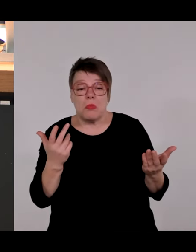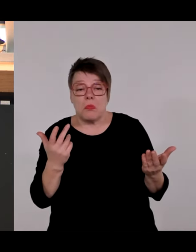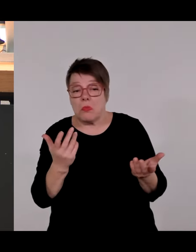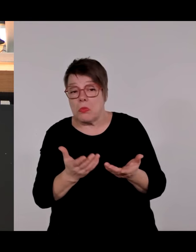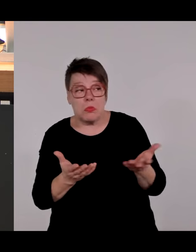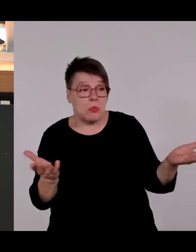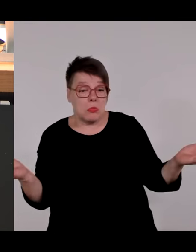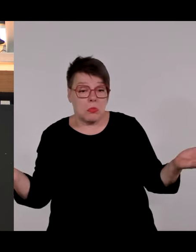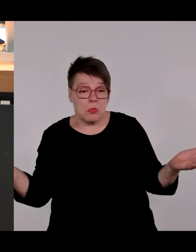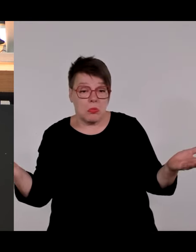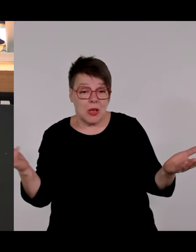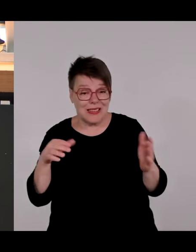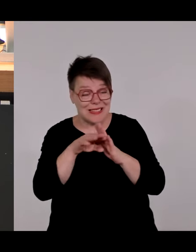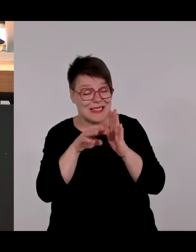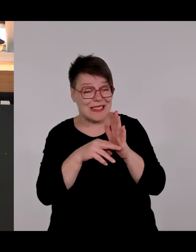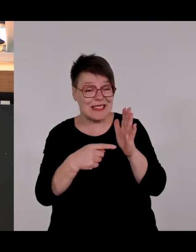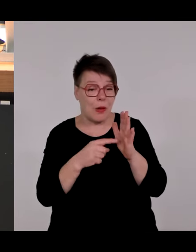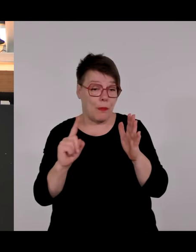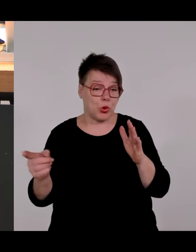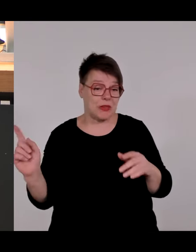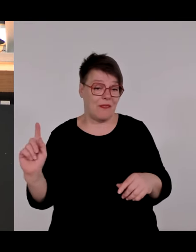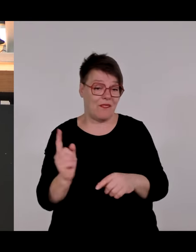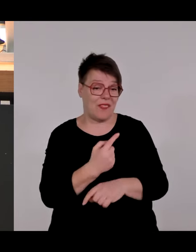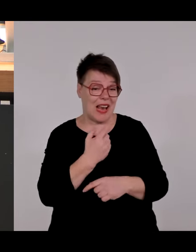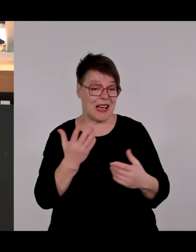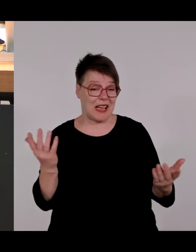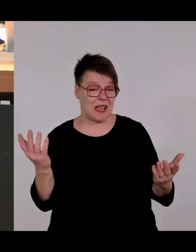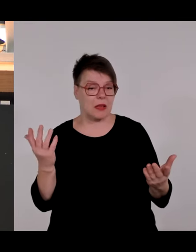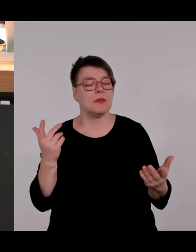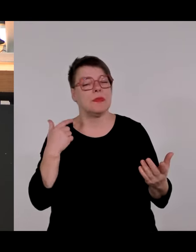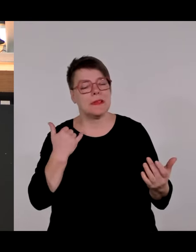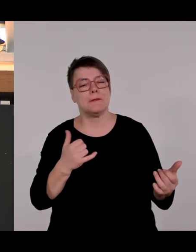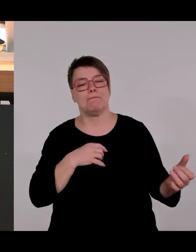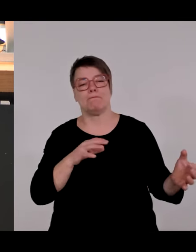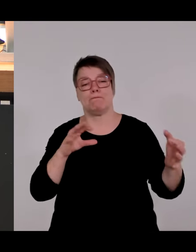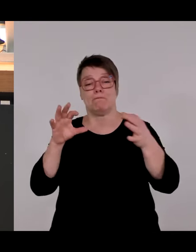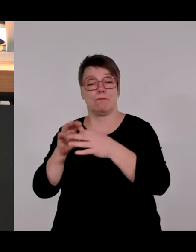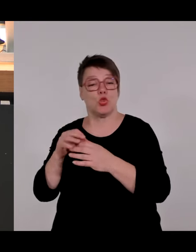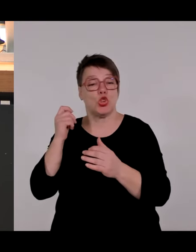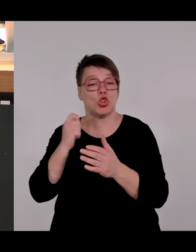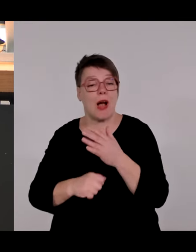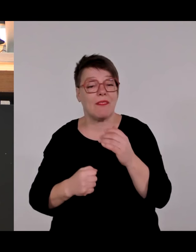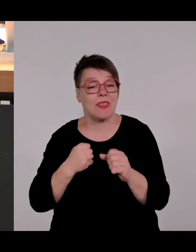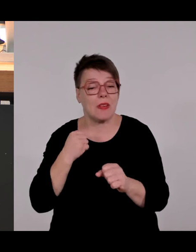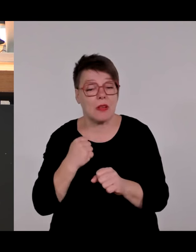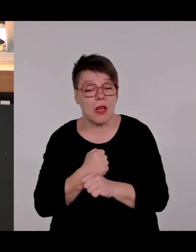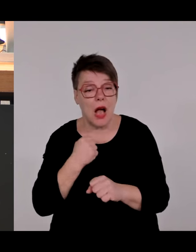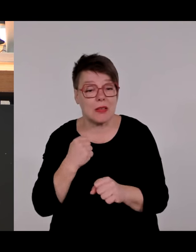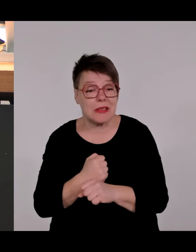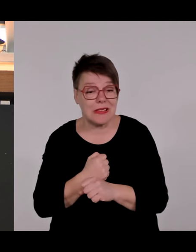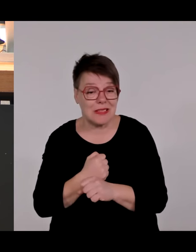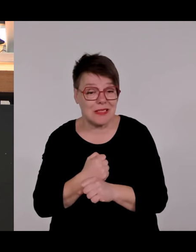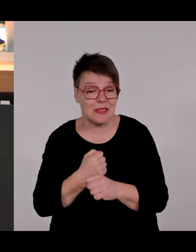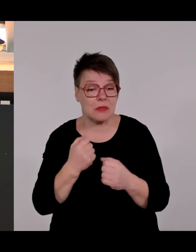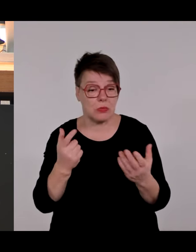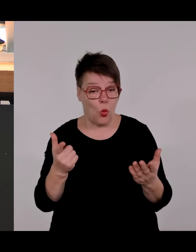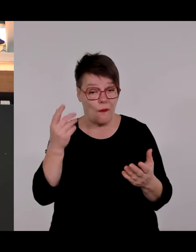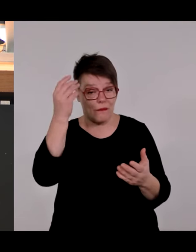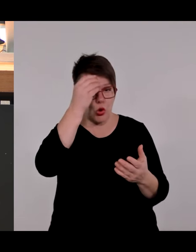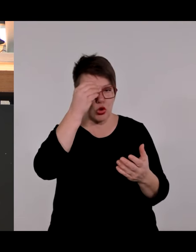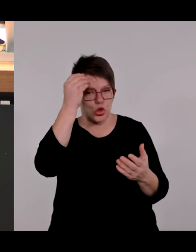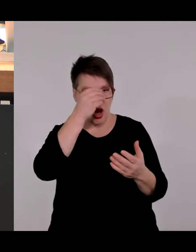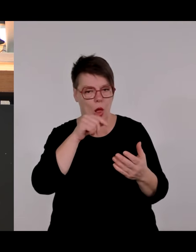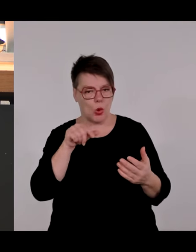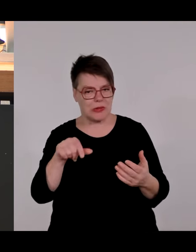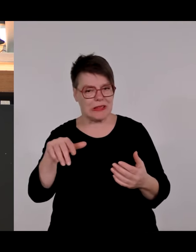Halbjahr 2021, im ersten Halbjahr, wurden bereits über 500 Straftaten vermeldet. Im Jahr 2022